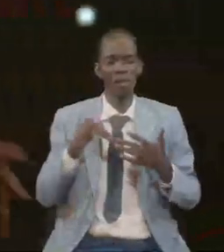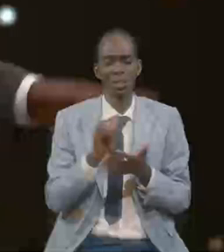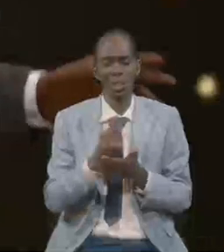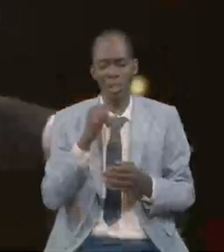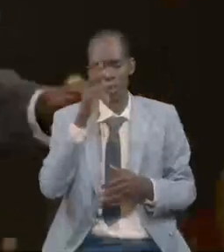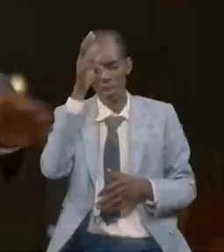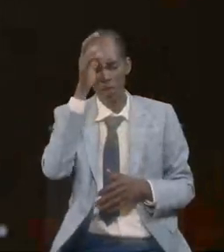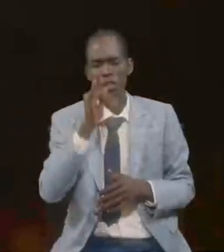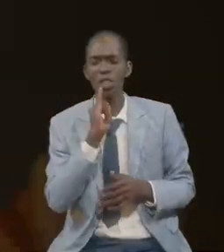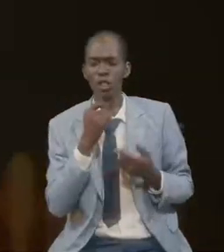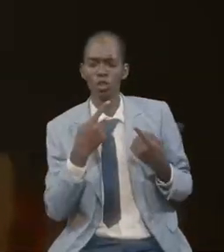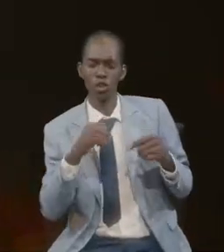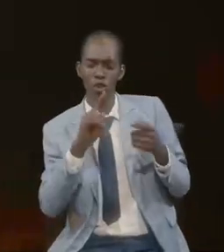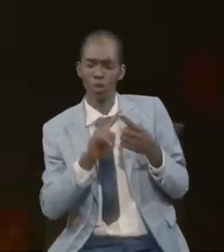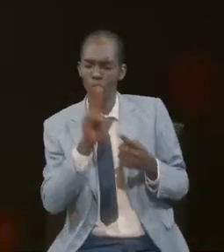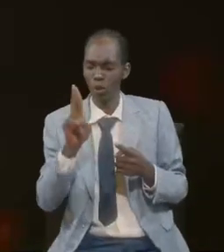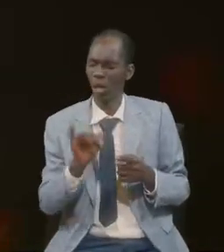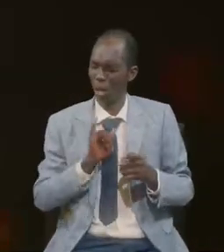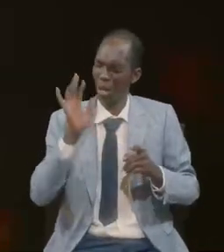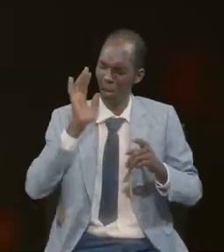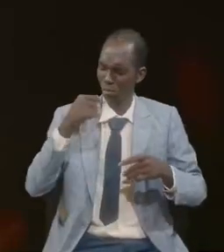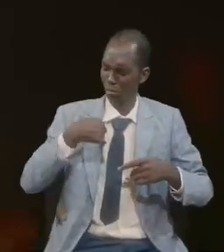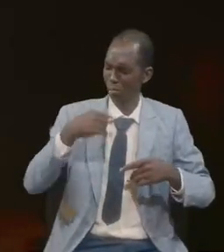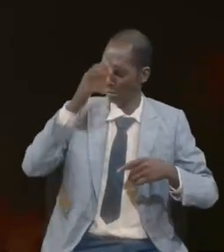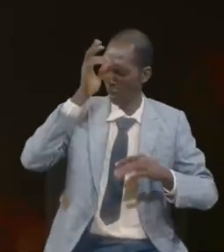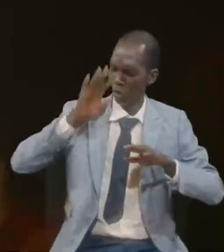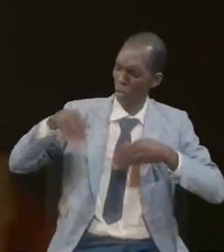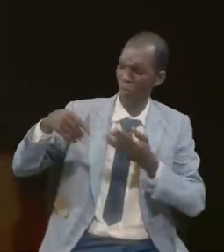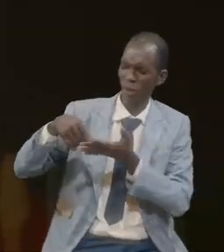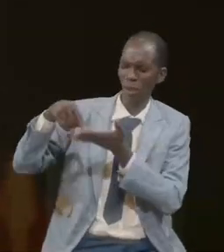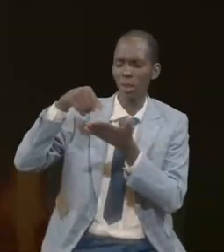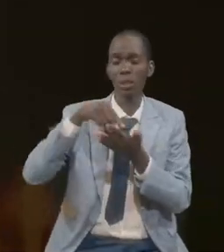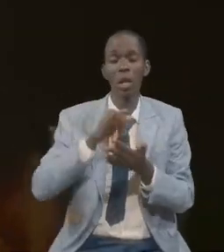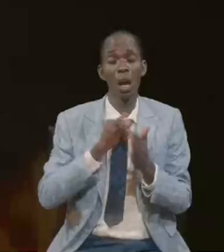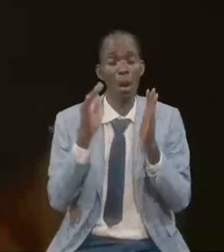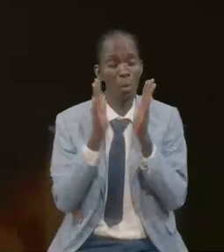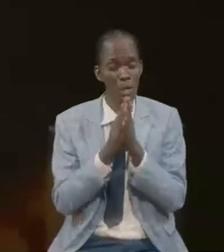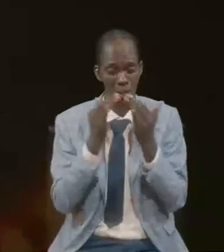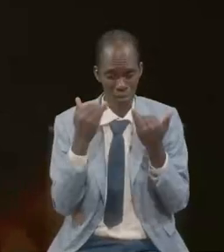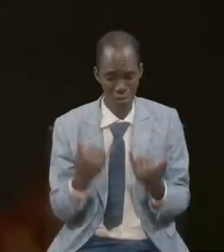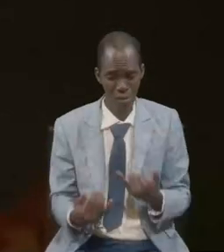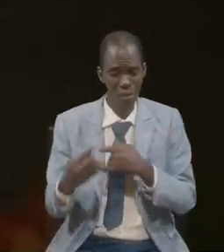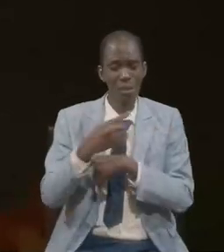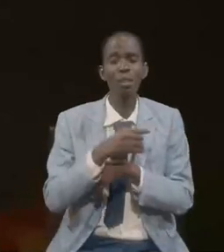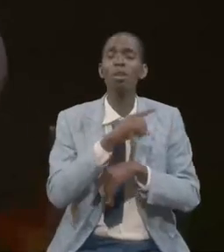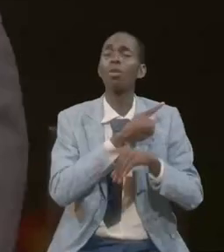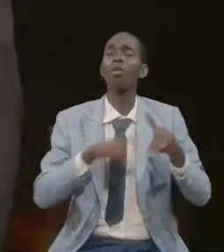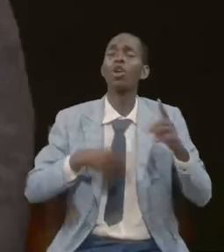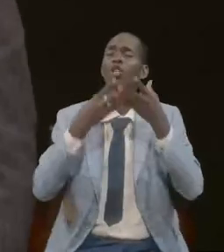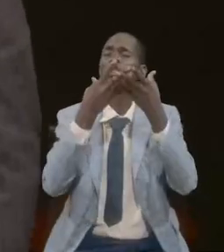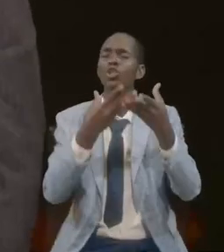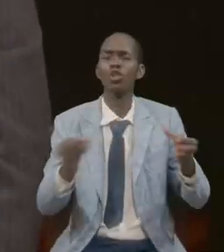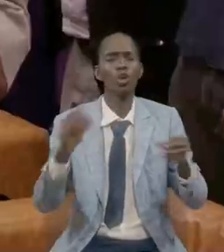de se concentrer sur cela, que je vais te donner ceci et cela, je prie Seigneur, qu'en ce jour, résous